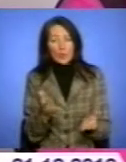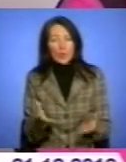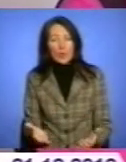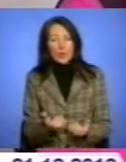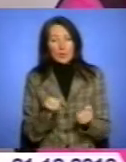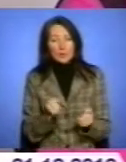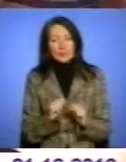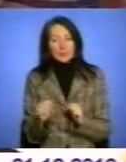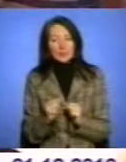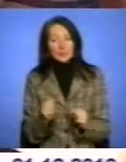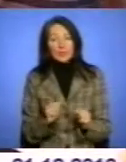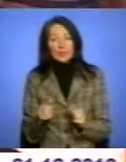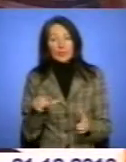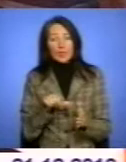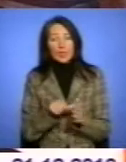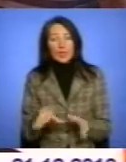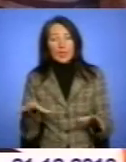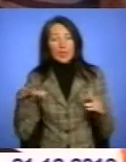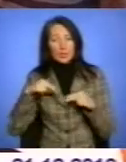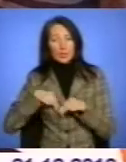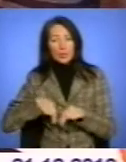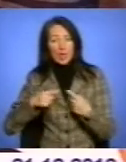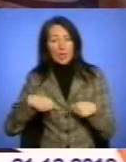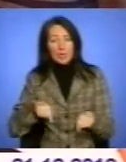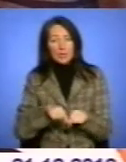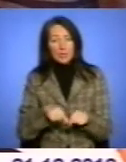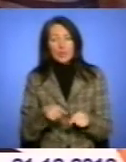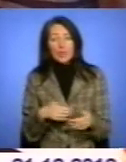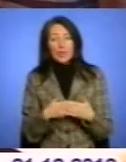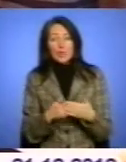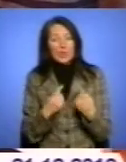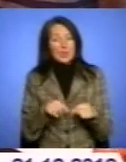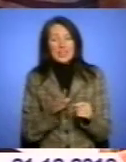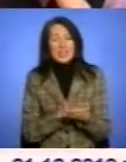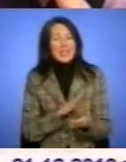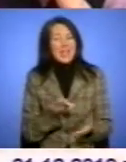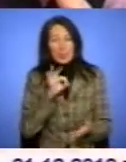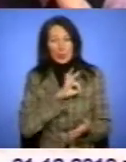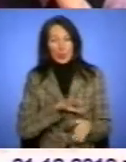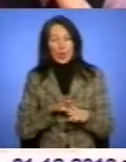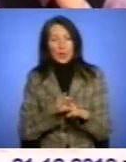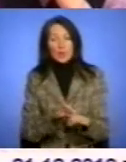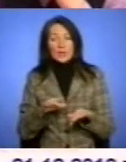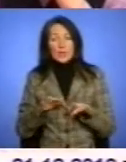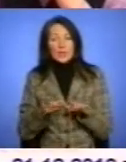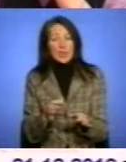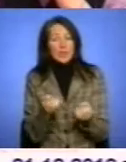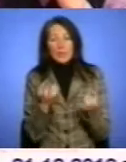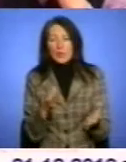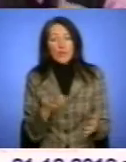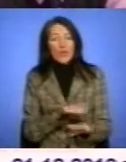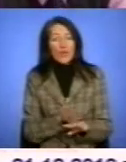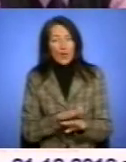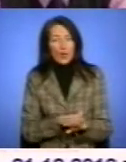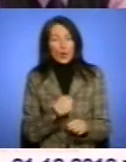виступало співорганізатором. Оскільки громадські організації в Україні є неприбутковими, то провести навіть елементарний захід важко. Як правило,